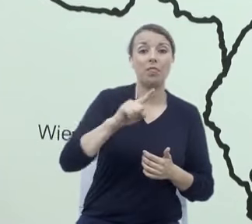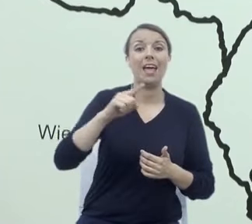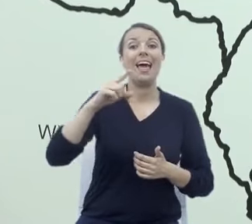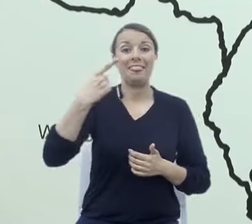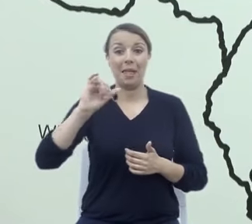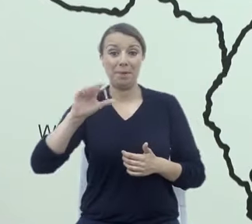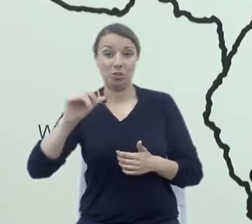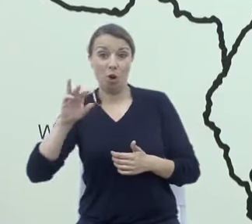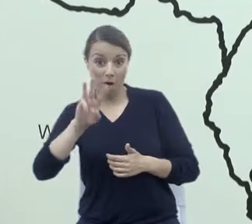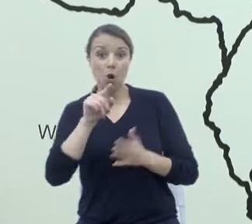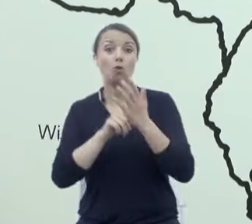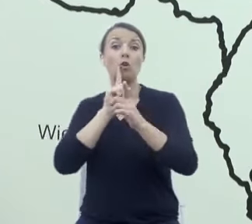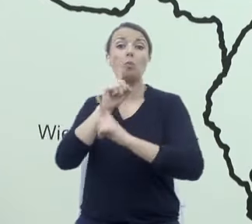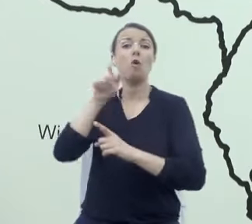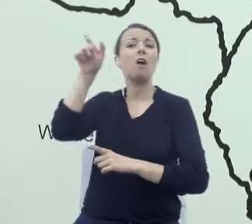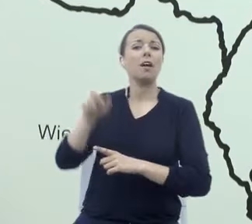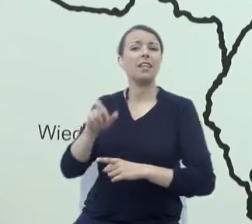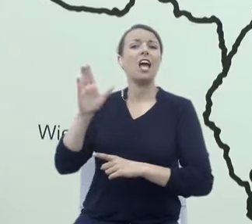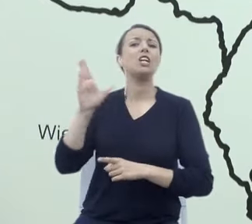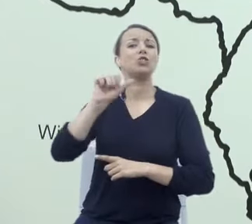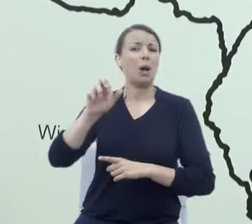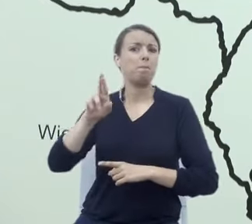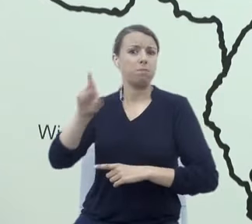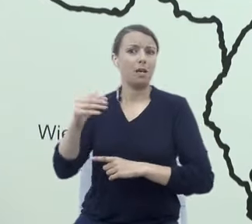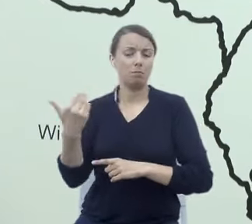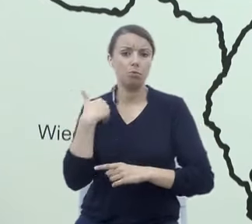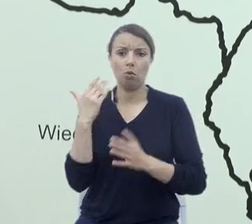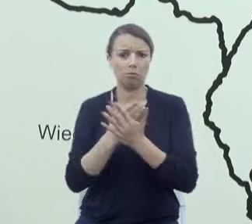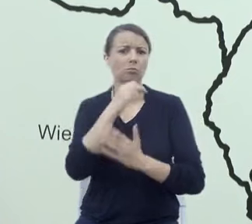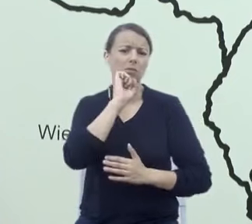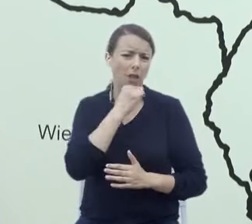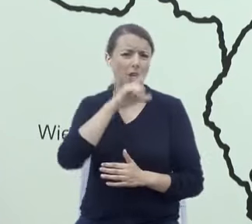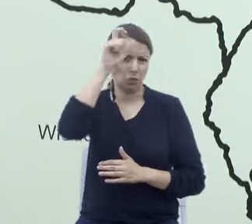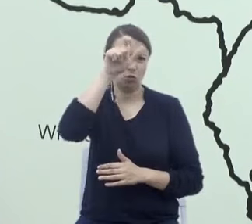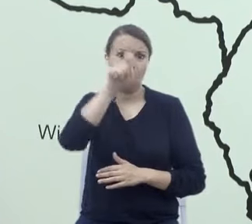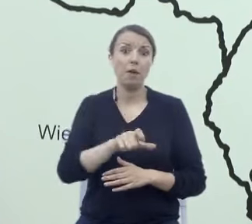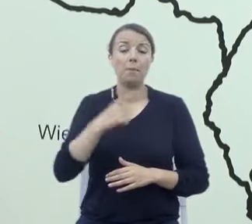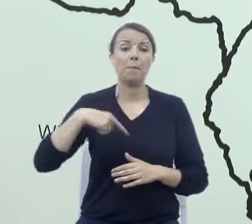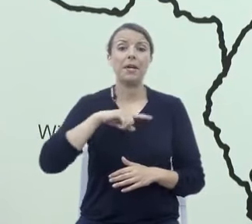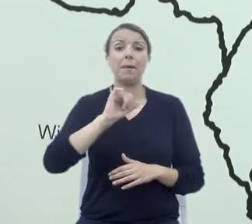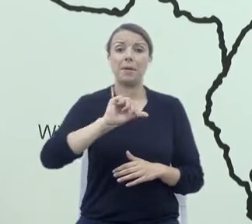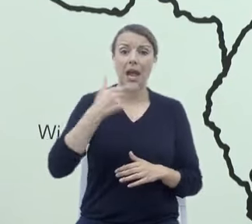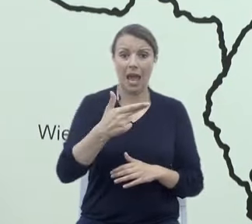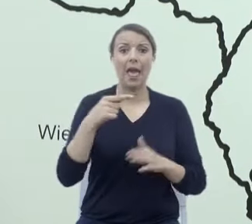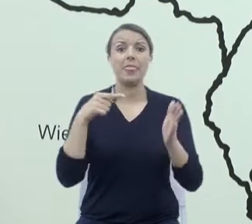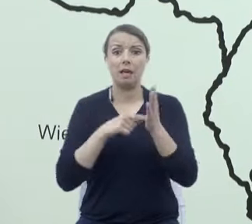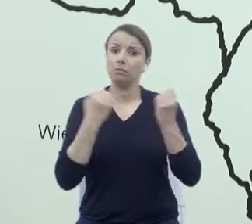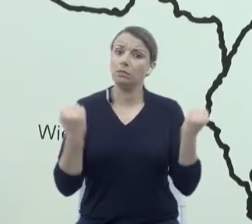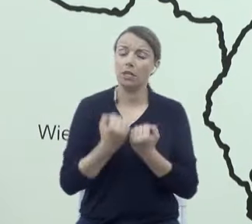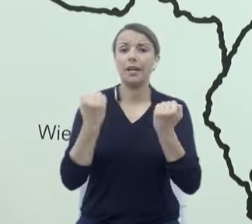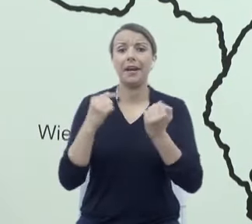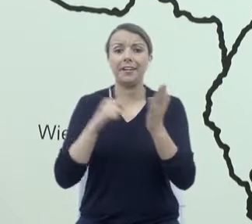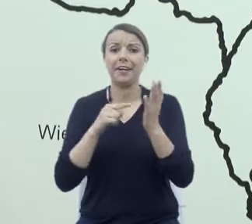Chaperem, już bardzo starszym człowiekiem, jak w IPN-ie, w Biurze Edukacji Publicznej, przygotowywaliśmy taką dużą rozprawę